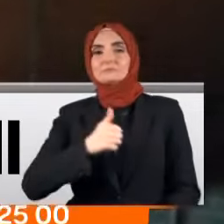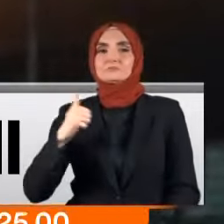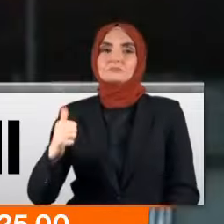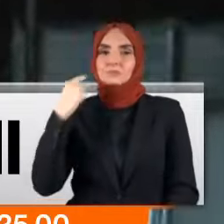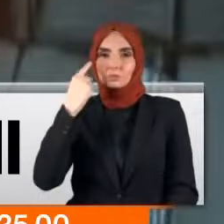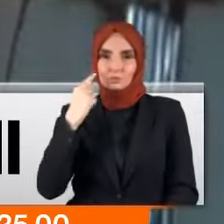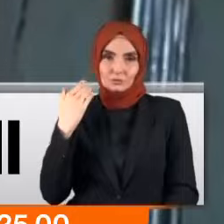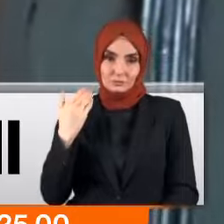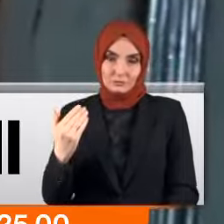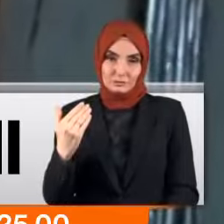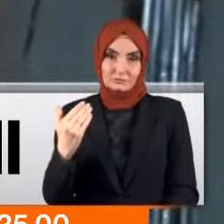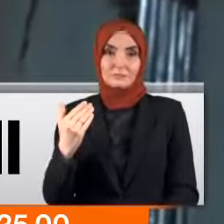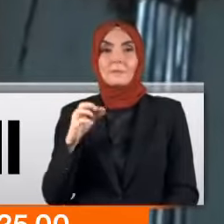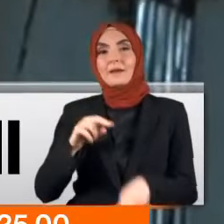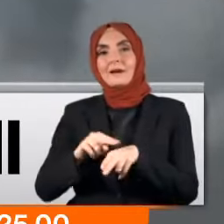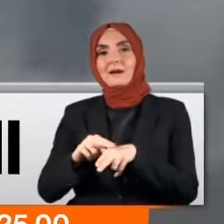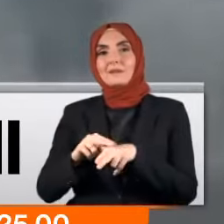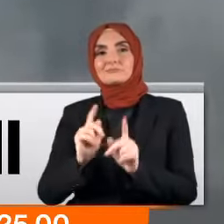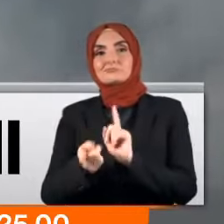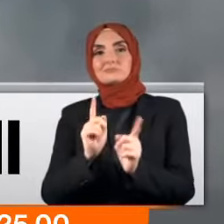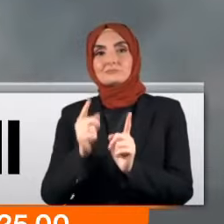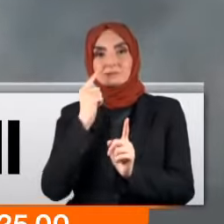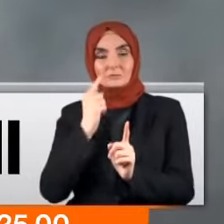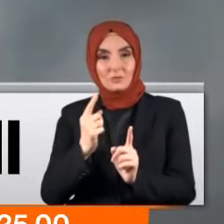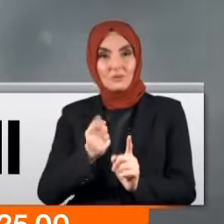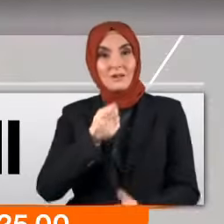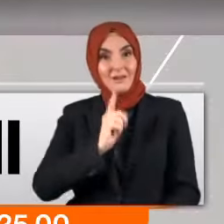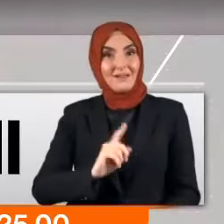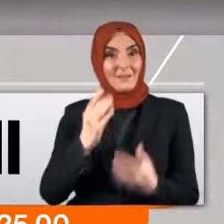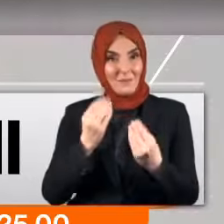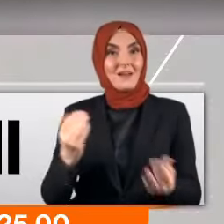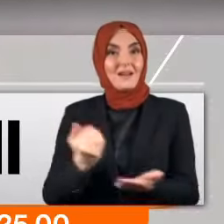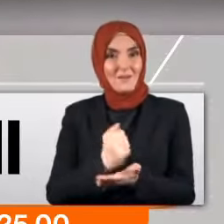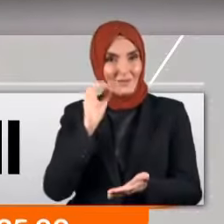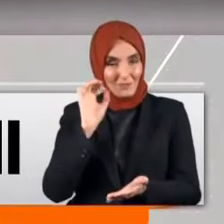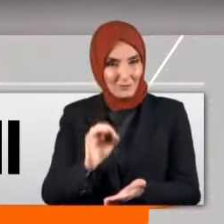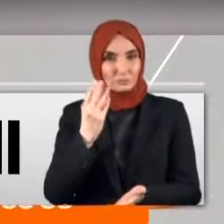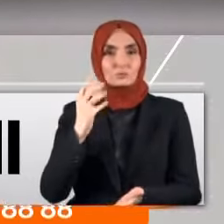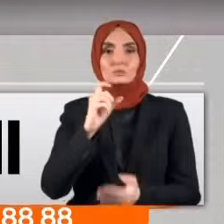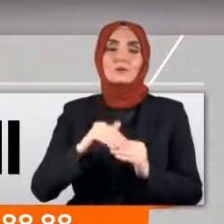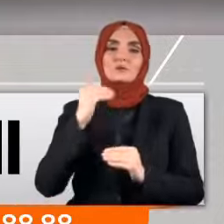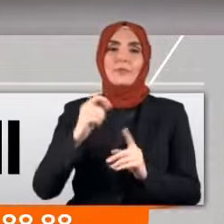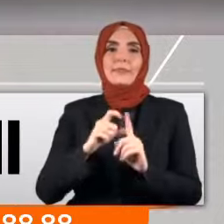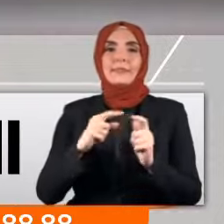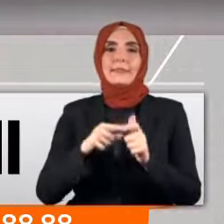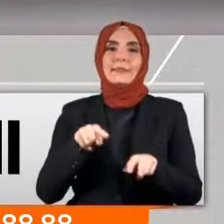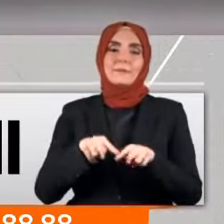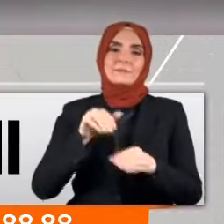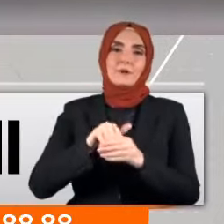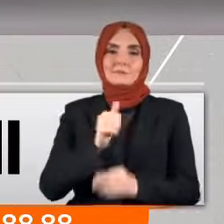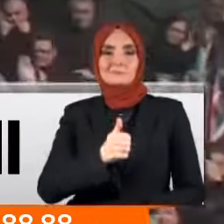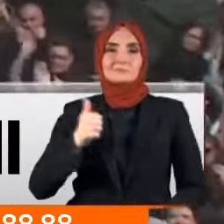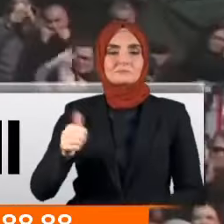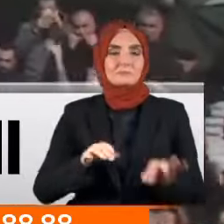aday olan Özer, mazbatasını aldıktan 3 ay sonra DEM Parti'ye geçecek. DEM'e de hakim olan kanat, Kandil'de de egemen